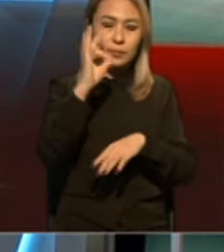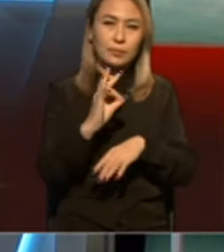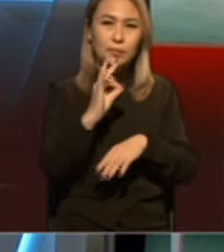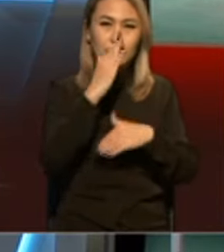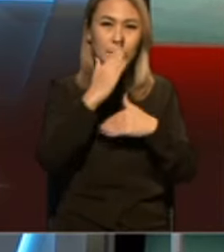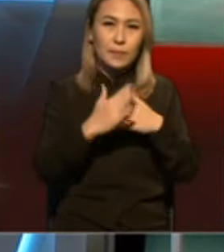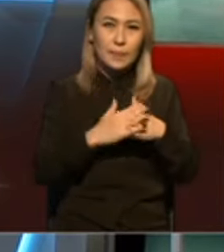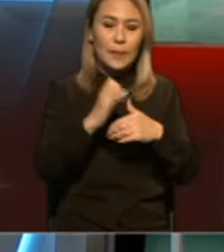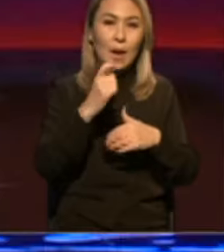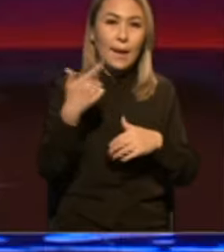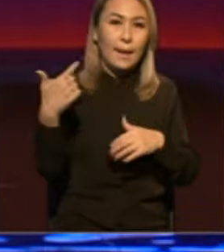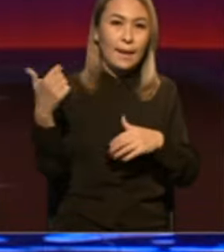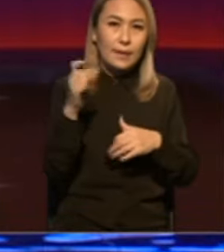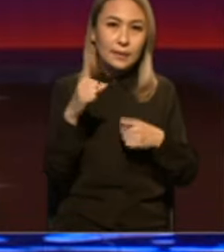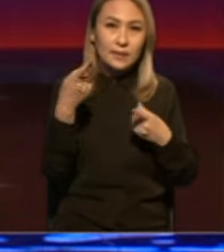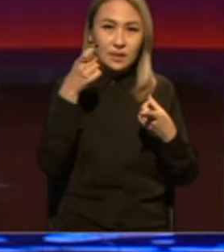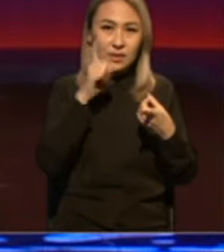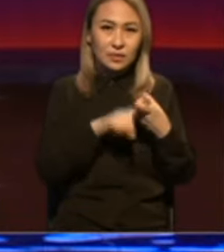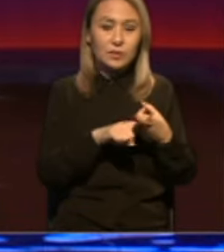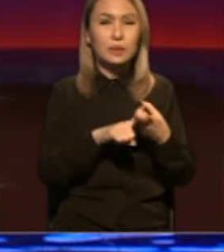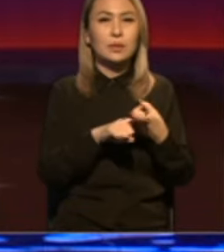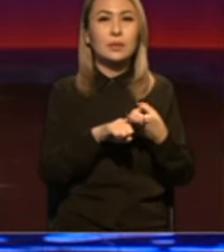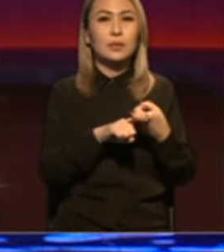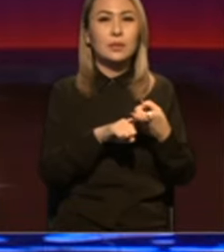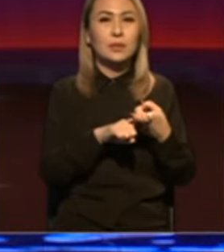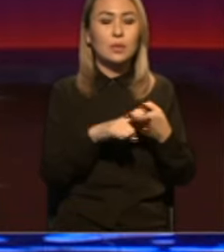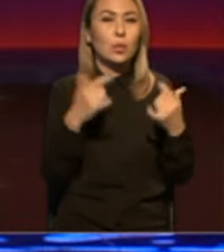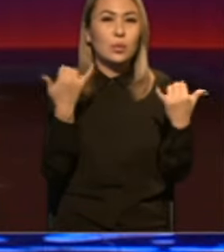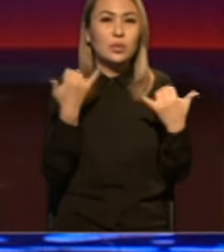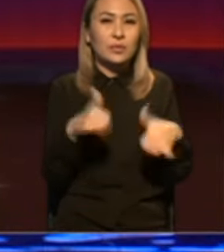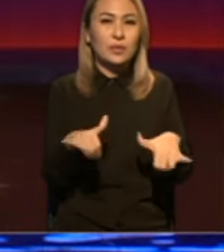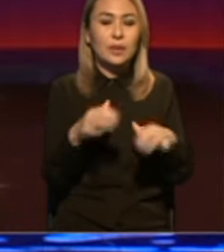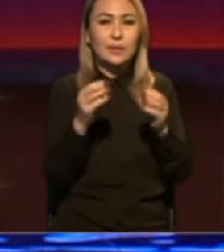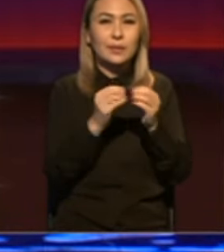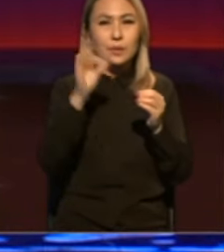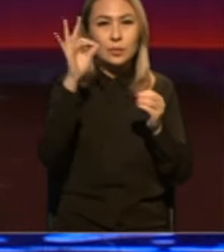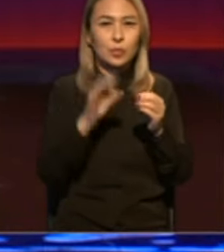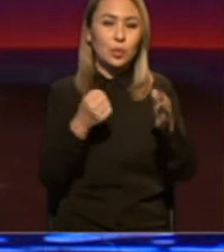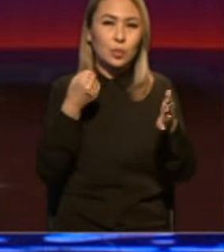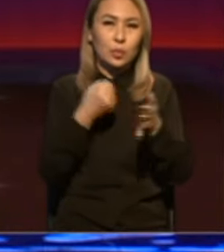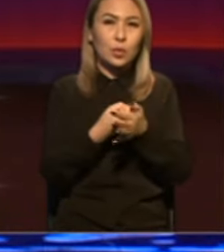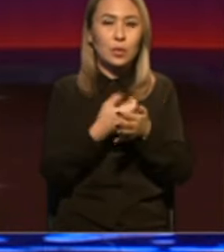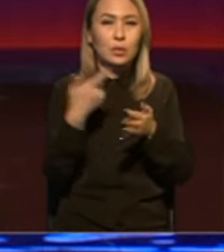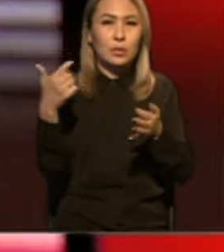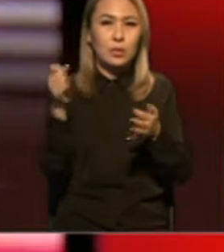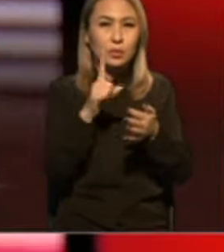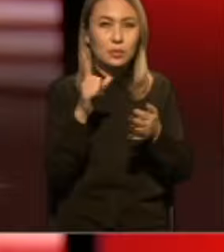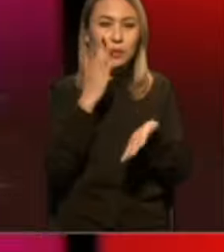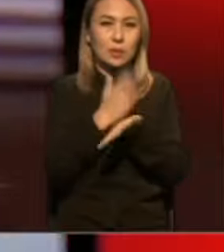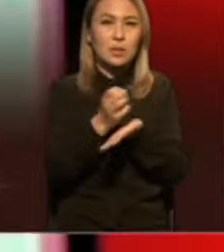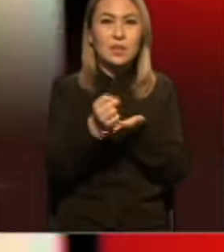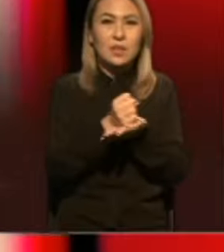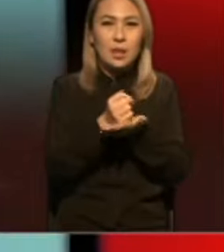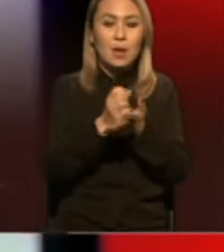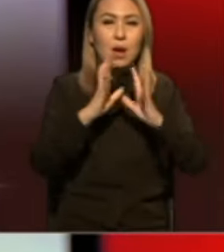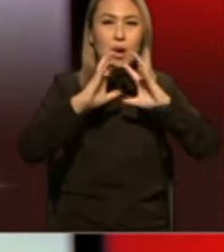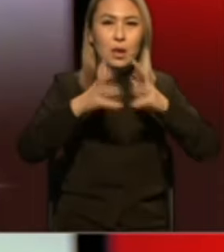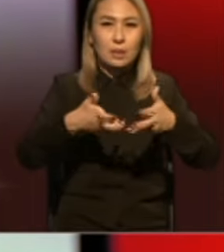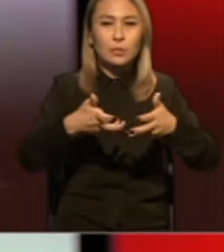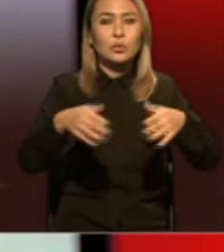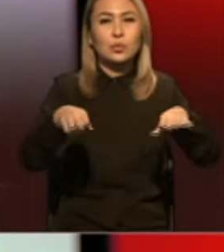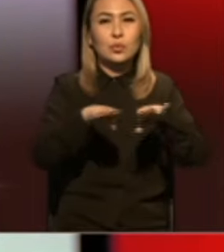Ал газ көлемі бойынша тіпті таңғалдырады, 10%-ға жуық біздің газ қоры бар екен. Әлемдегі газ қоры